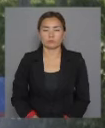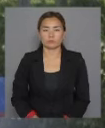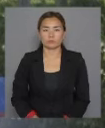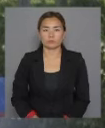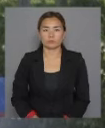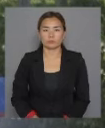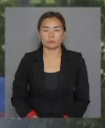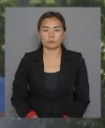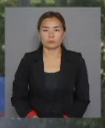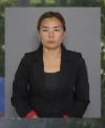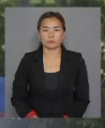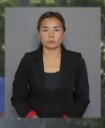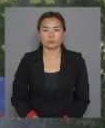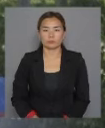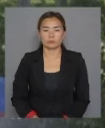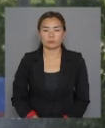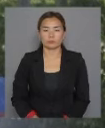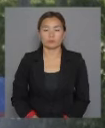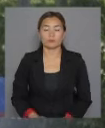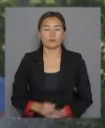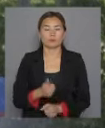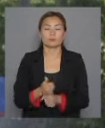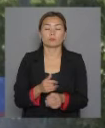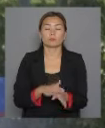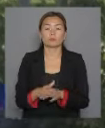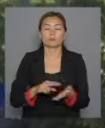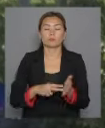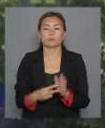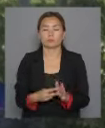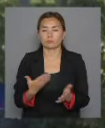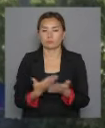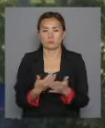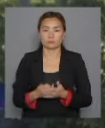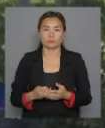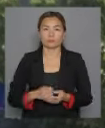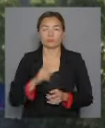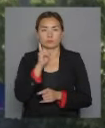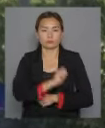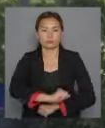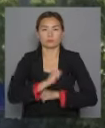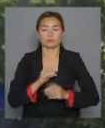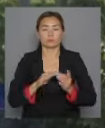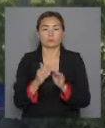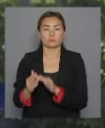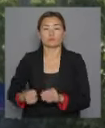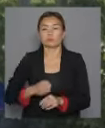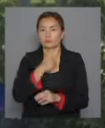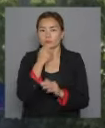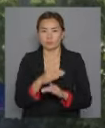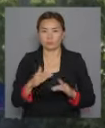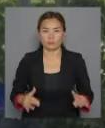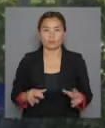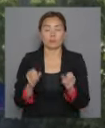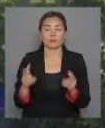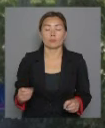жалпы өте көп. Самое главное в реализации этого проекта – это то, чтобы был приятный отдых во дворе жилых домов взрослым и детям. Для